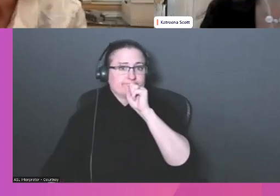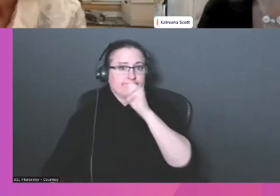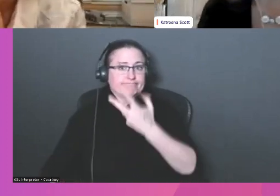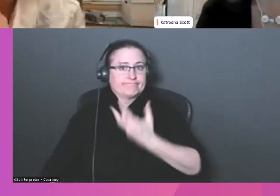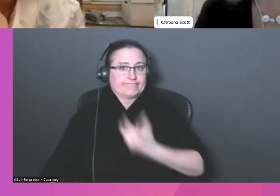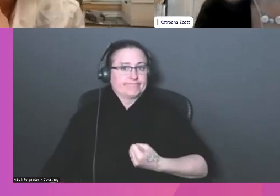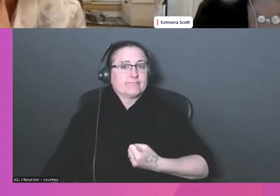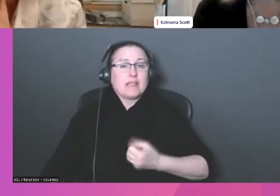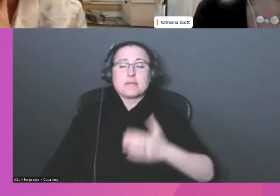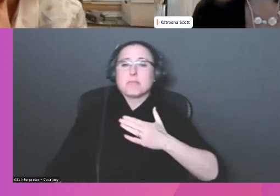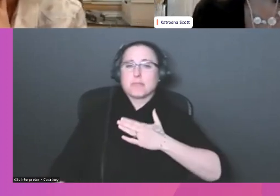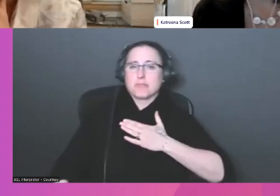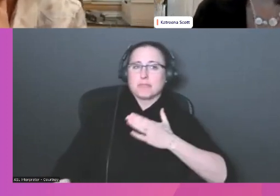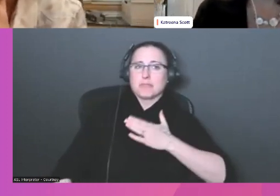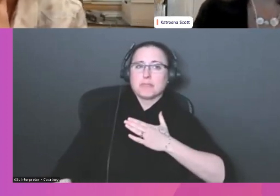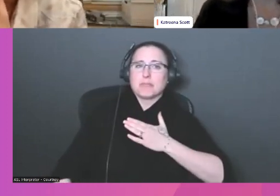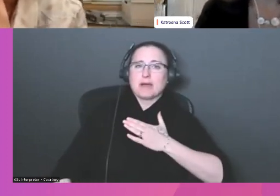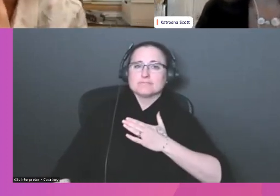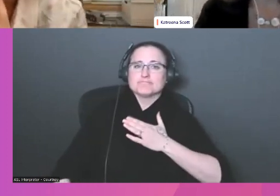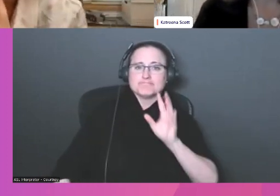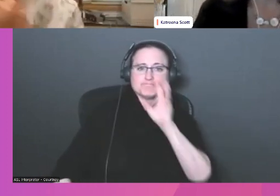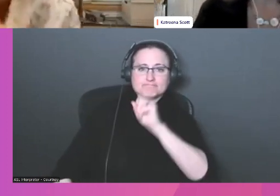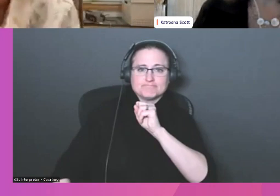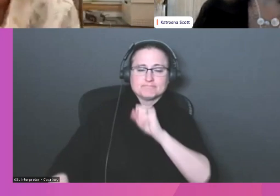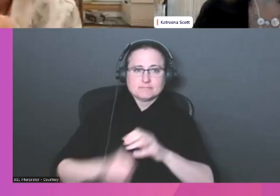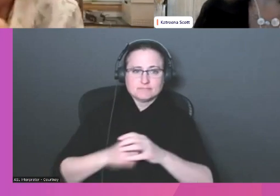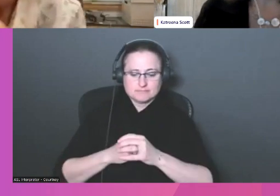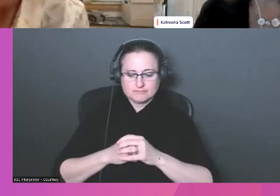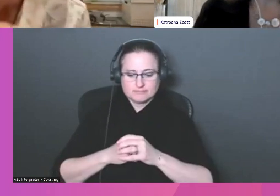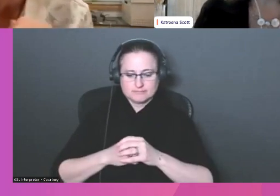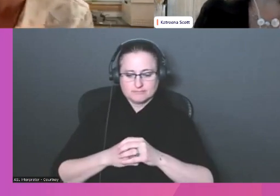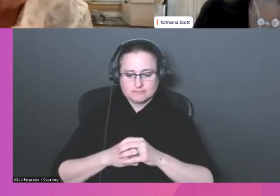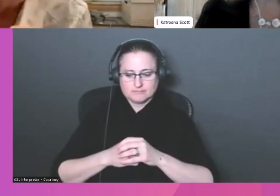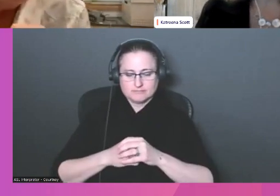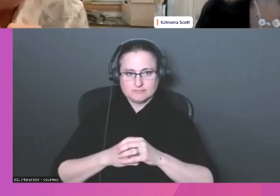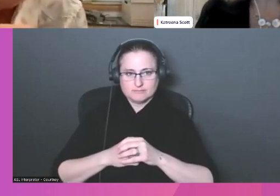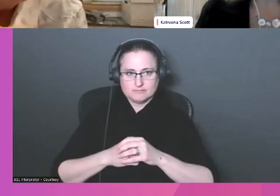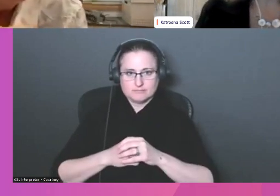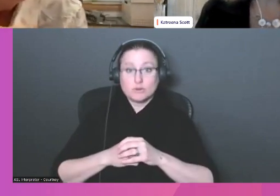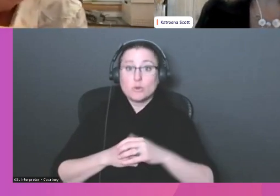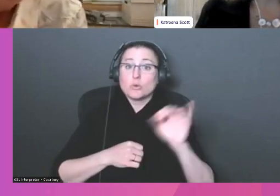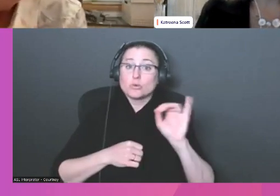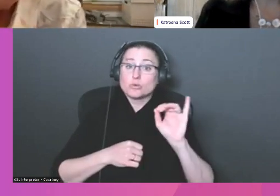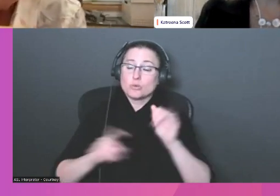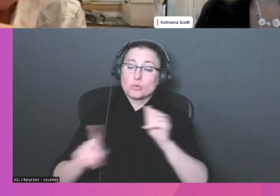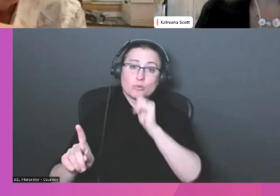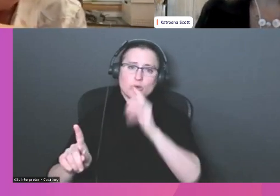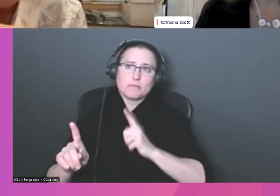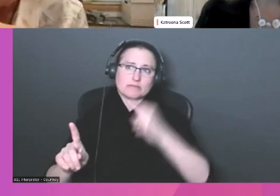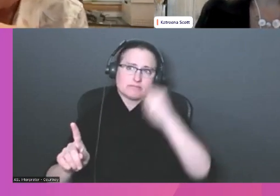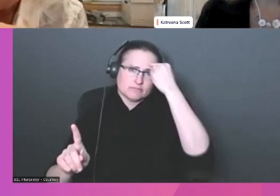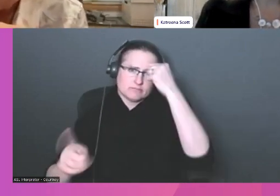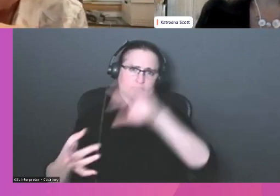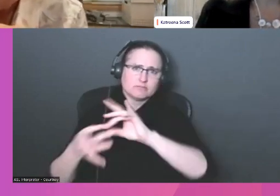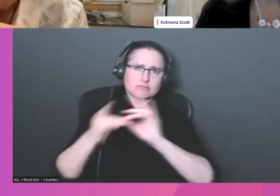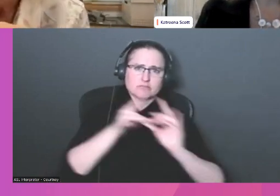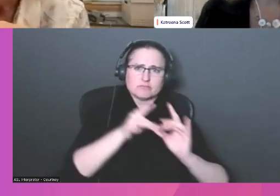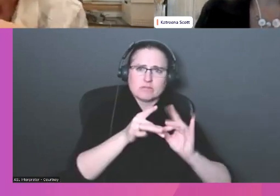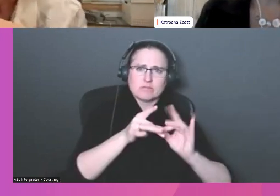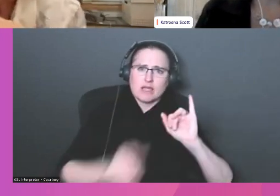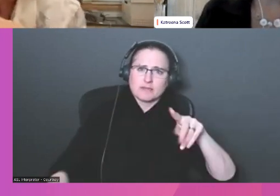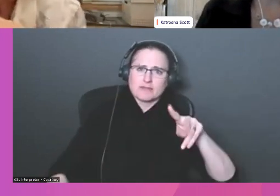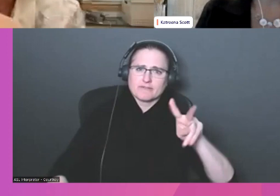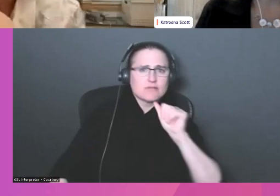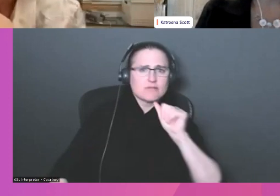associée à, à l'agression sexuelle, par exemple, lorsque l'agresseur est connu. Parfois, les femmes ne vont pas faire le